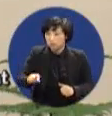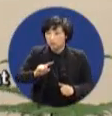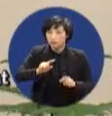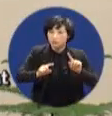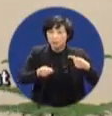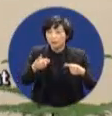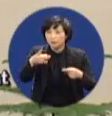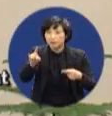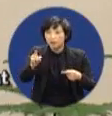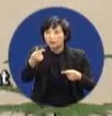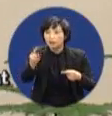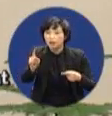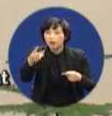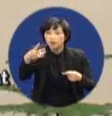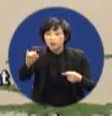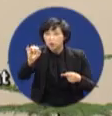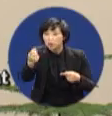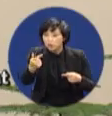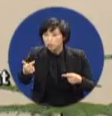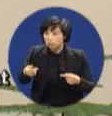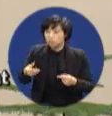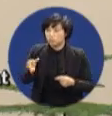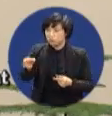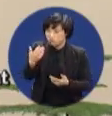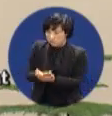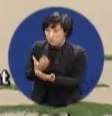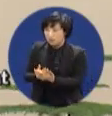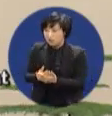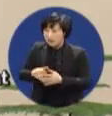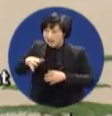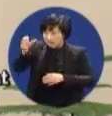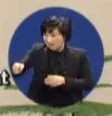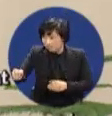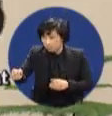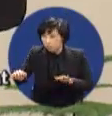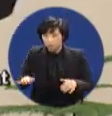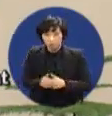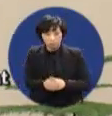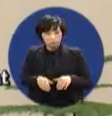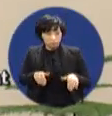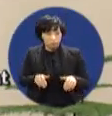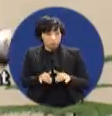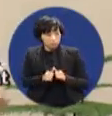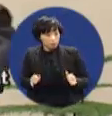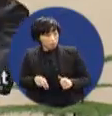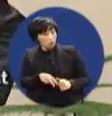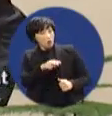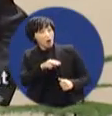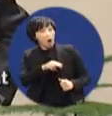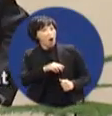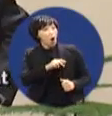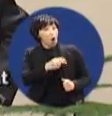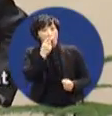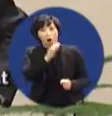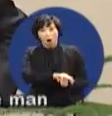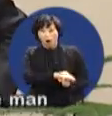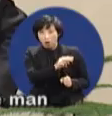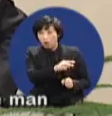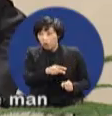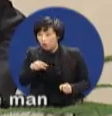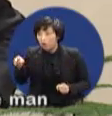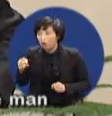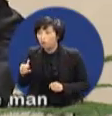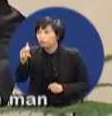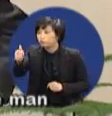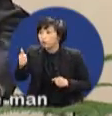죽은 거에, 그 죽은 거 가지고 이 소리를 함께 있던 동구안이 가서 일로 1만 달란트를 탕감해